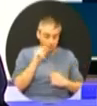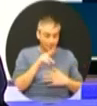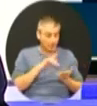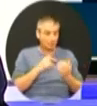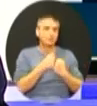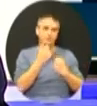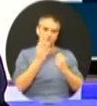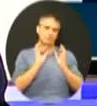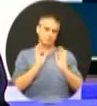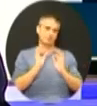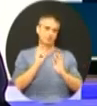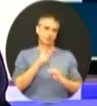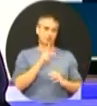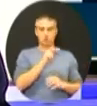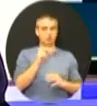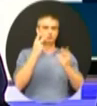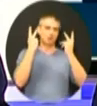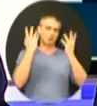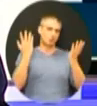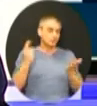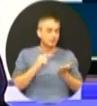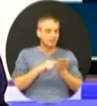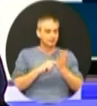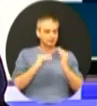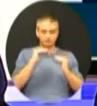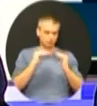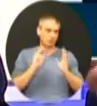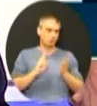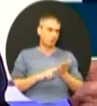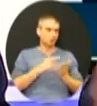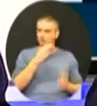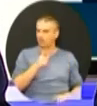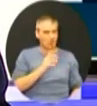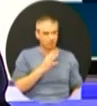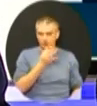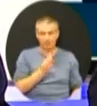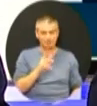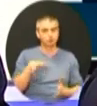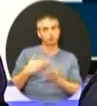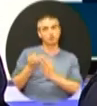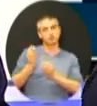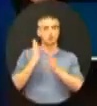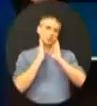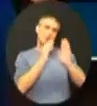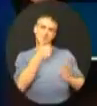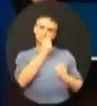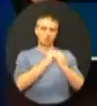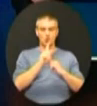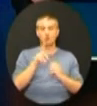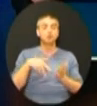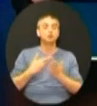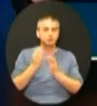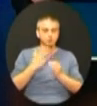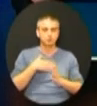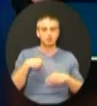למקומות האלה כנראה באמת יש איזשהו נושא עקרוני ולכן האיזון הוא בסך הכל נכון השאלה היא לא זאת האם היועץ משפטי יותר נאמן לשר או לא כי היועץ